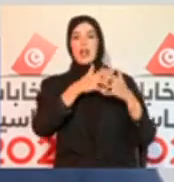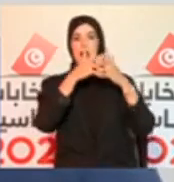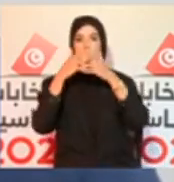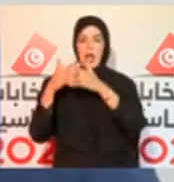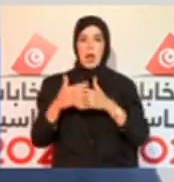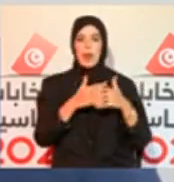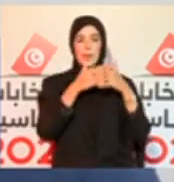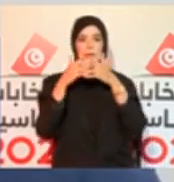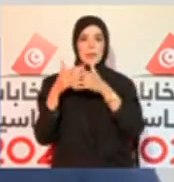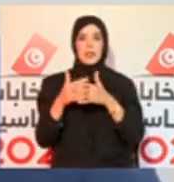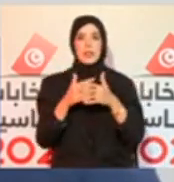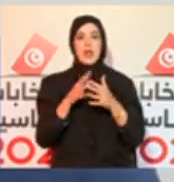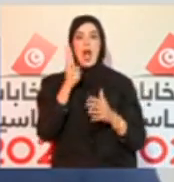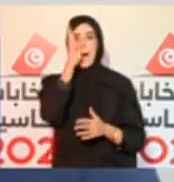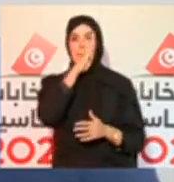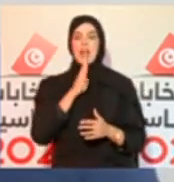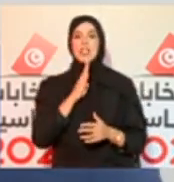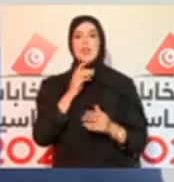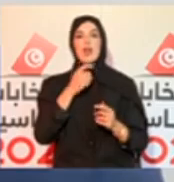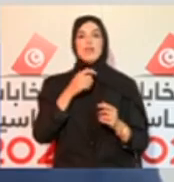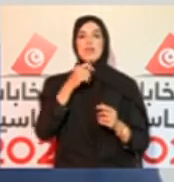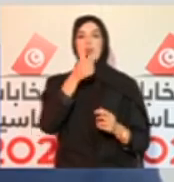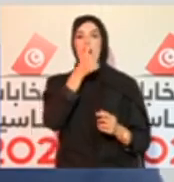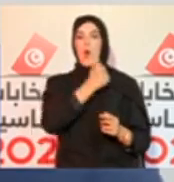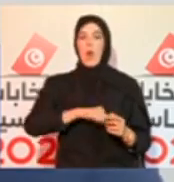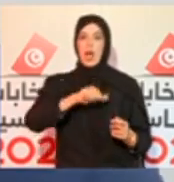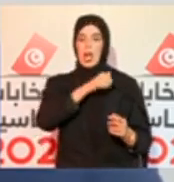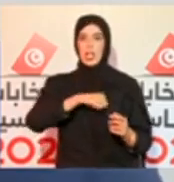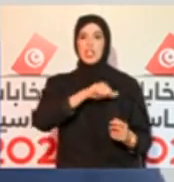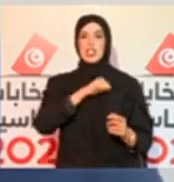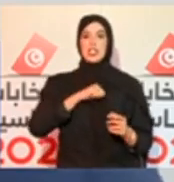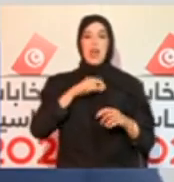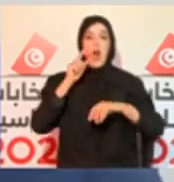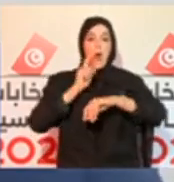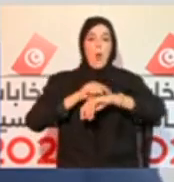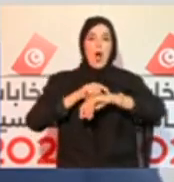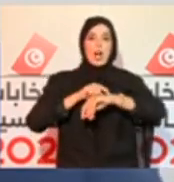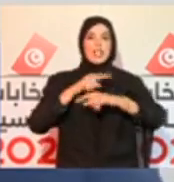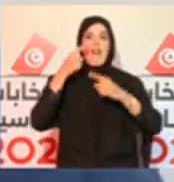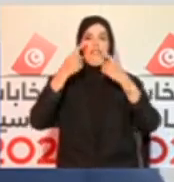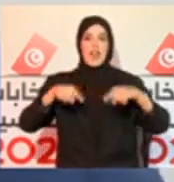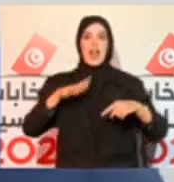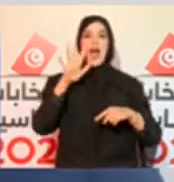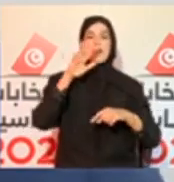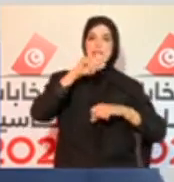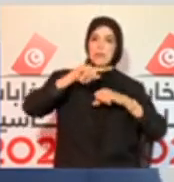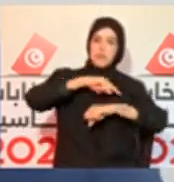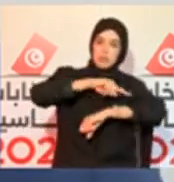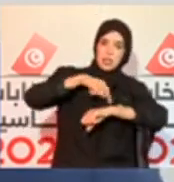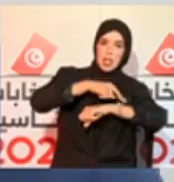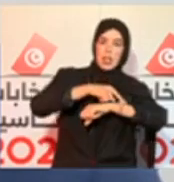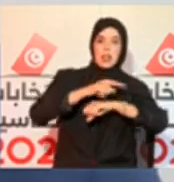المتحده الامريكيه البرازيل والارجنتين فارق التوقيت بيننا وبين تونس ت خم سوايع